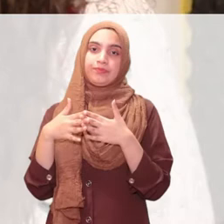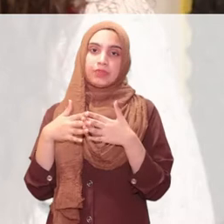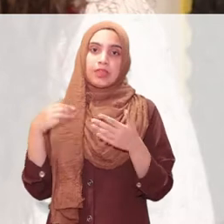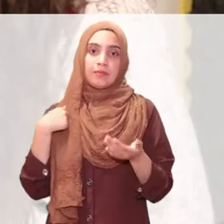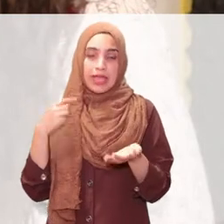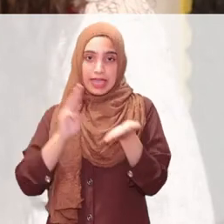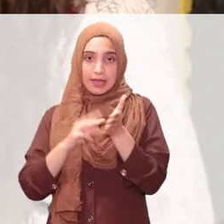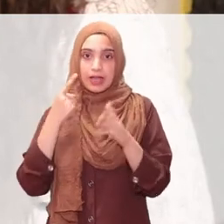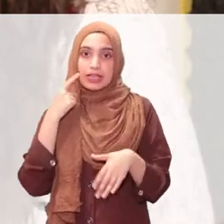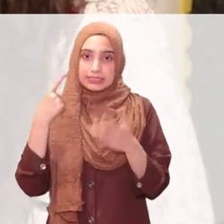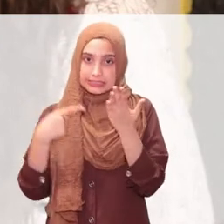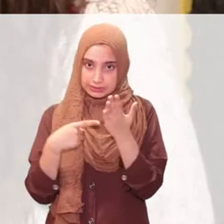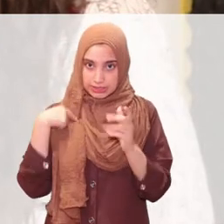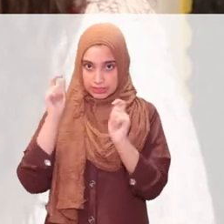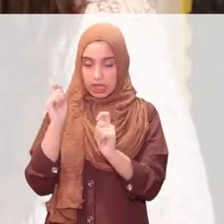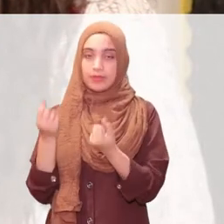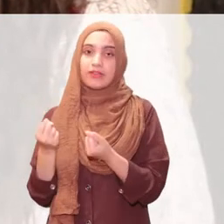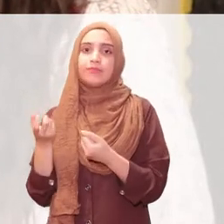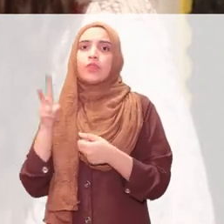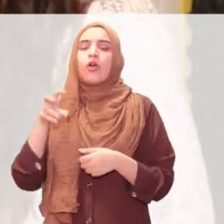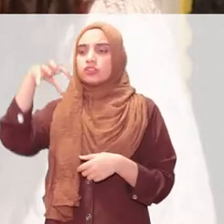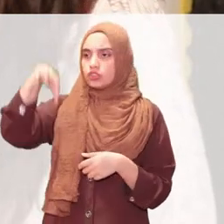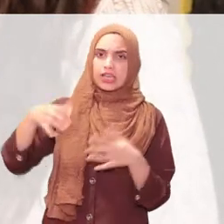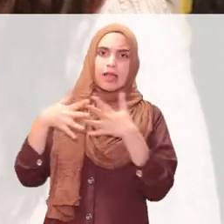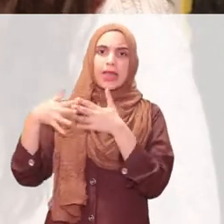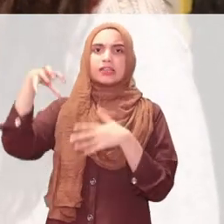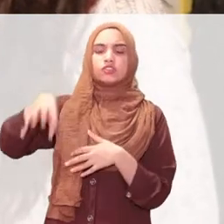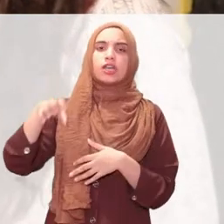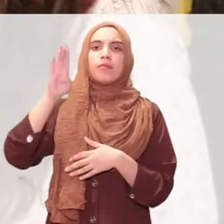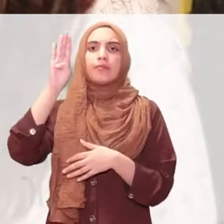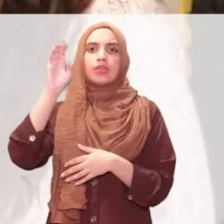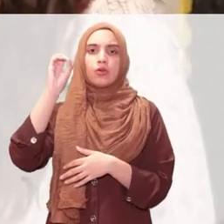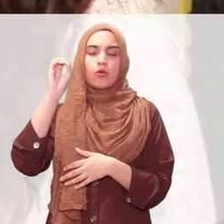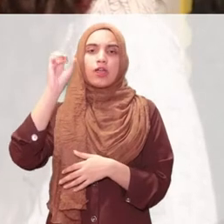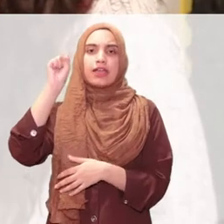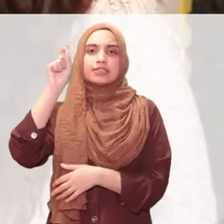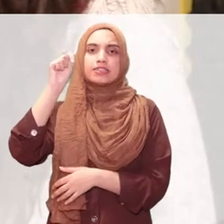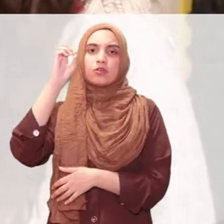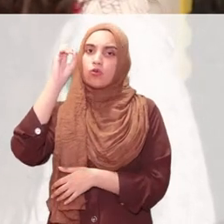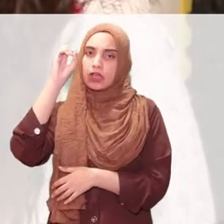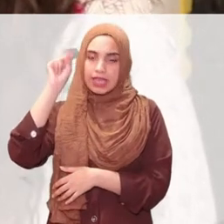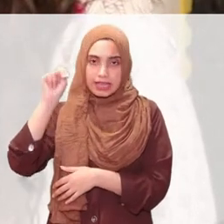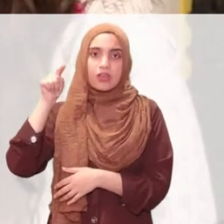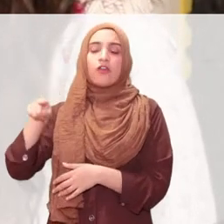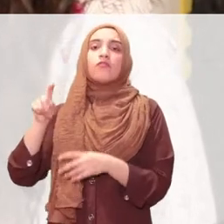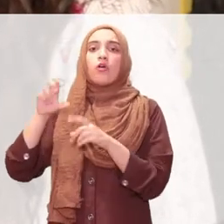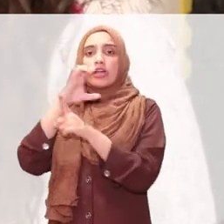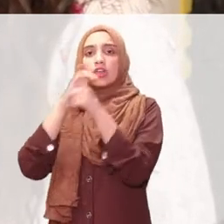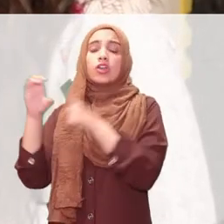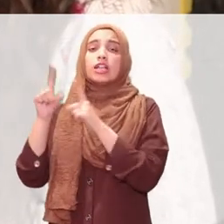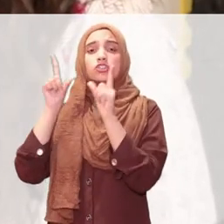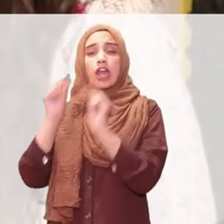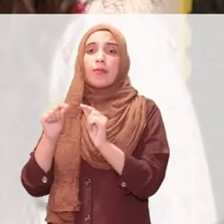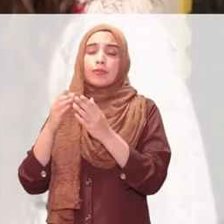एरिया है अदरक है वह नोटिफिकेशन तो यह यू इंटरेक्ट विद डिफरेंट